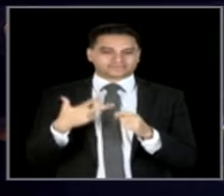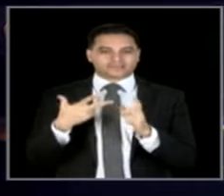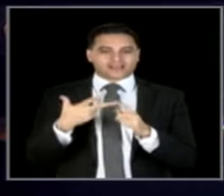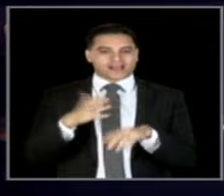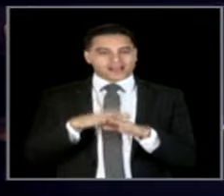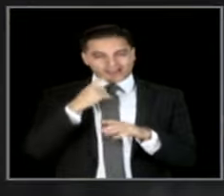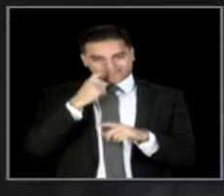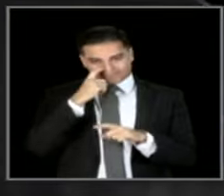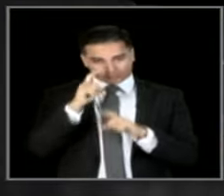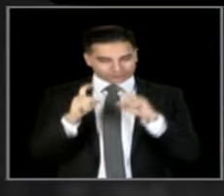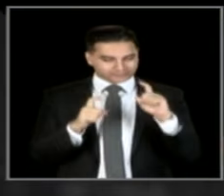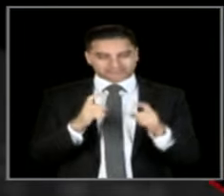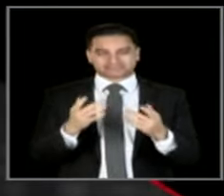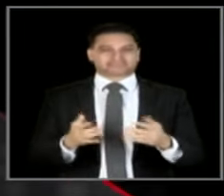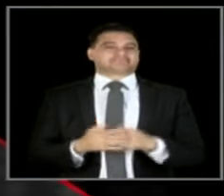الثالثة، فقرة الفنون.